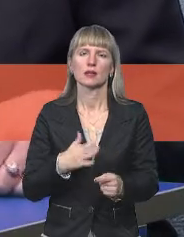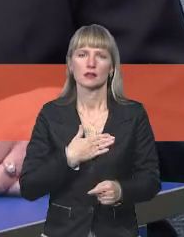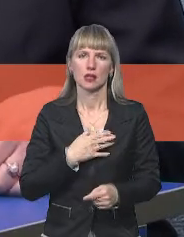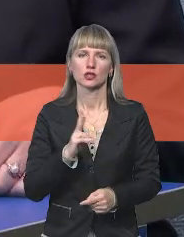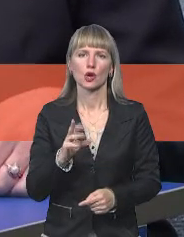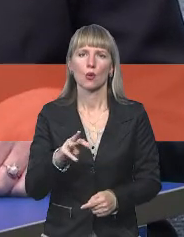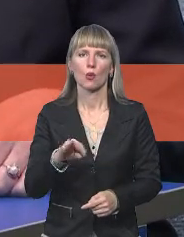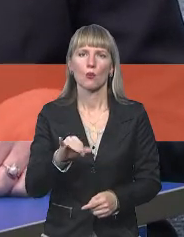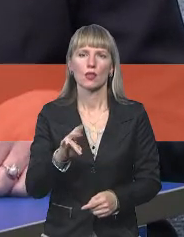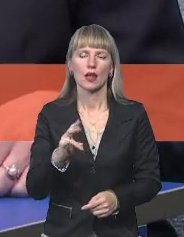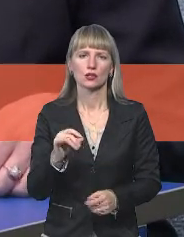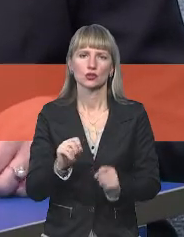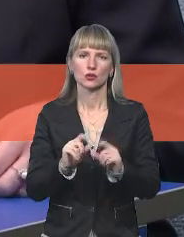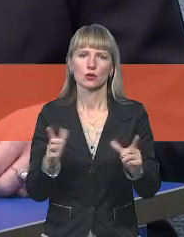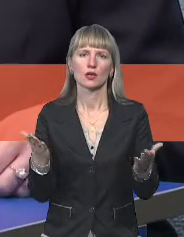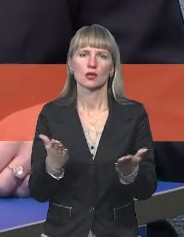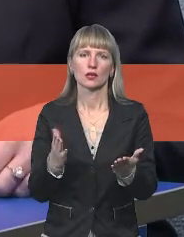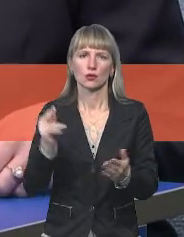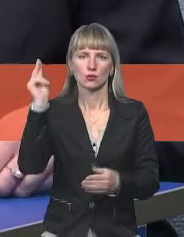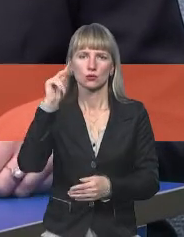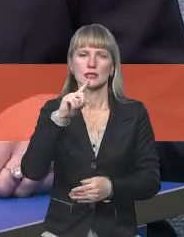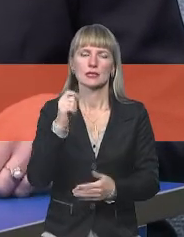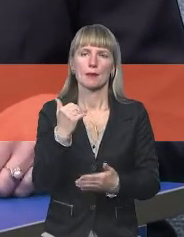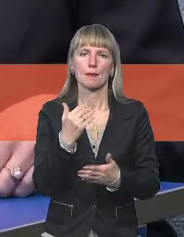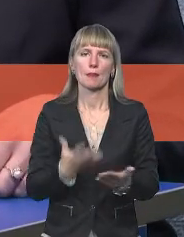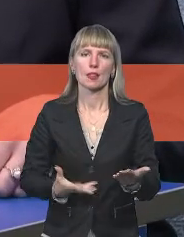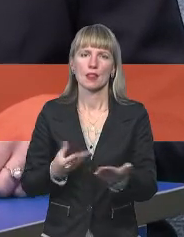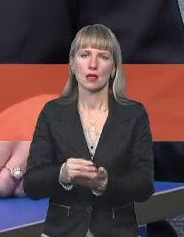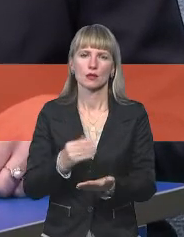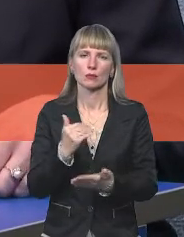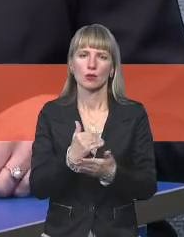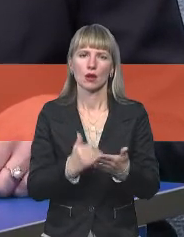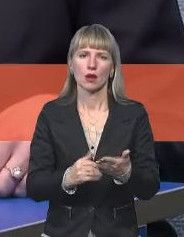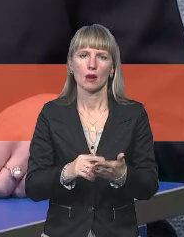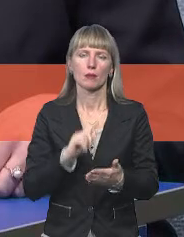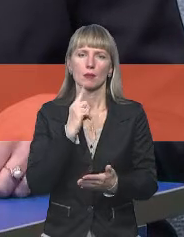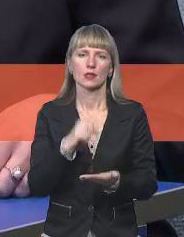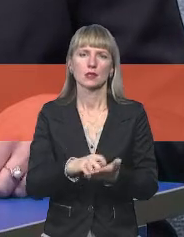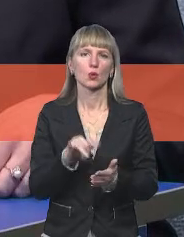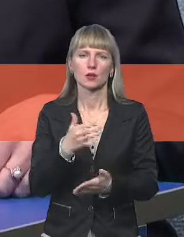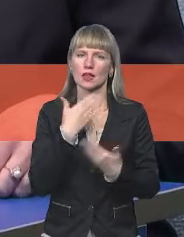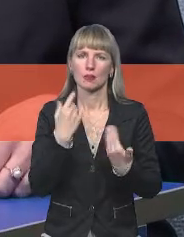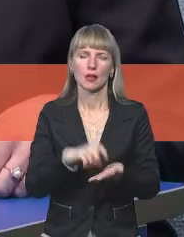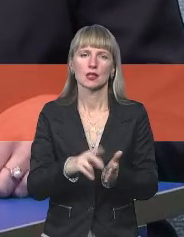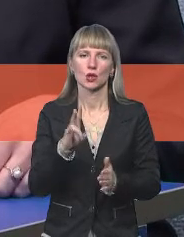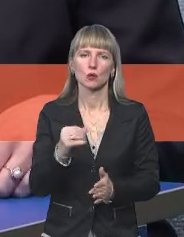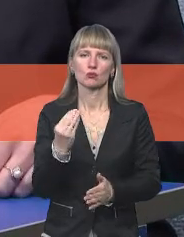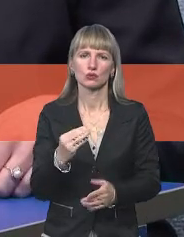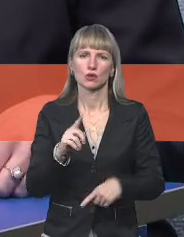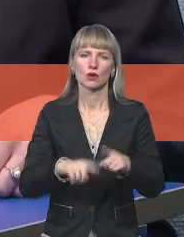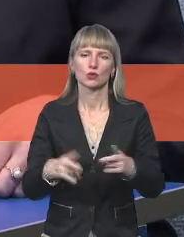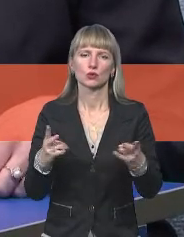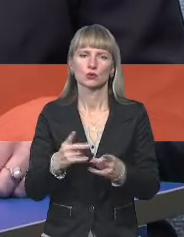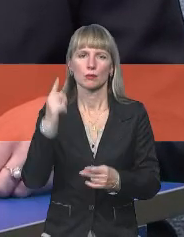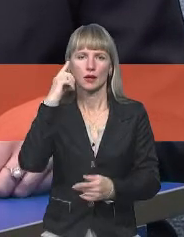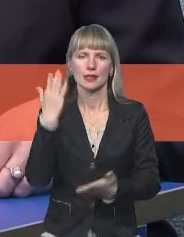комунальні школи, в яких виключно навчають за платною програмою першачків. В них немає класів НУШ. А батькам треба розуміти, що